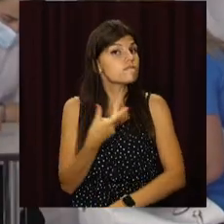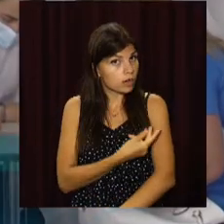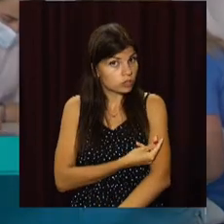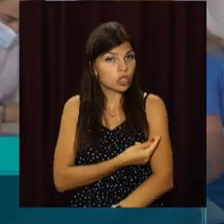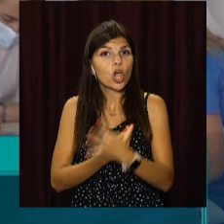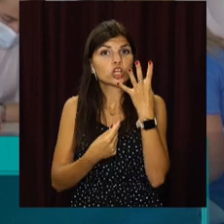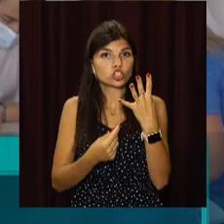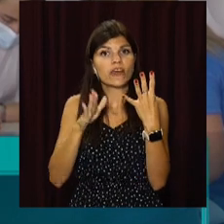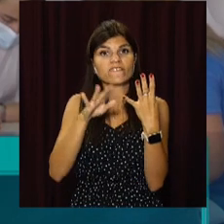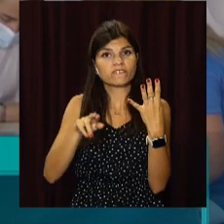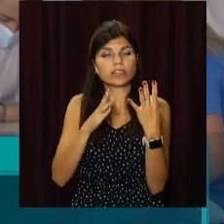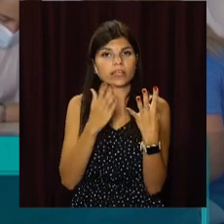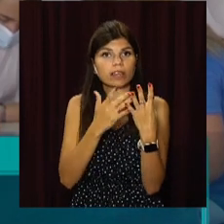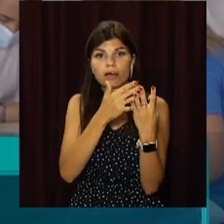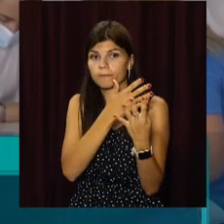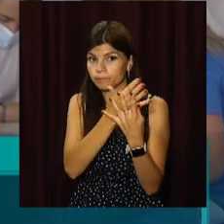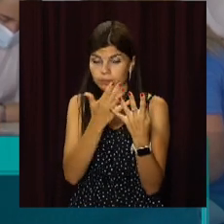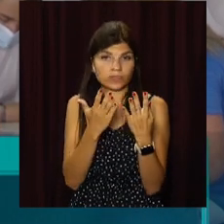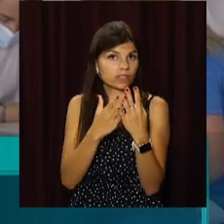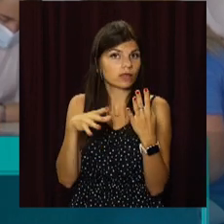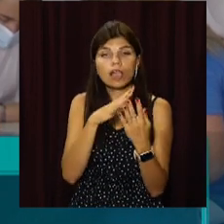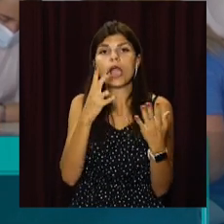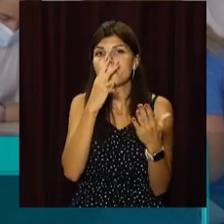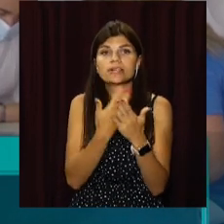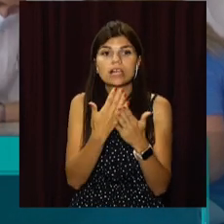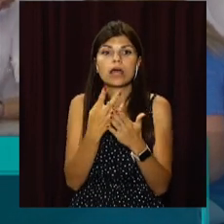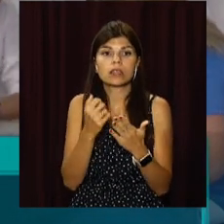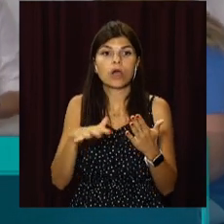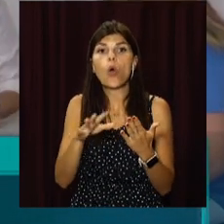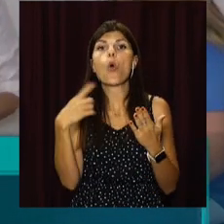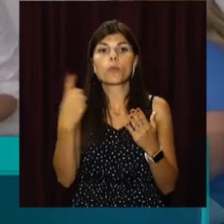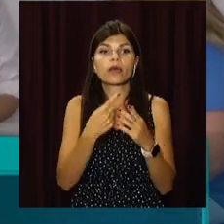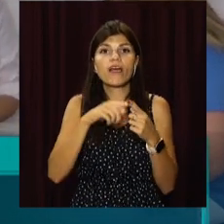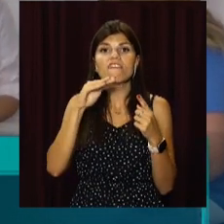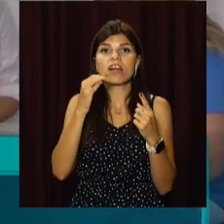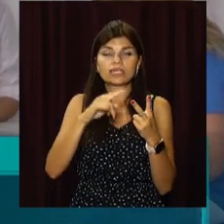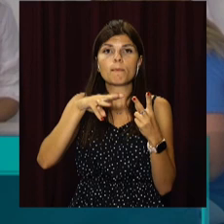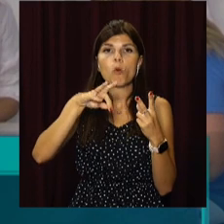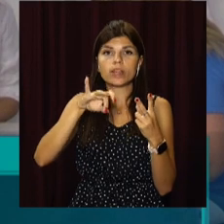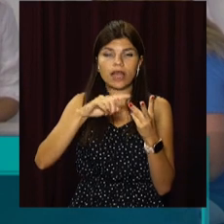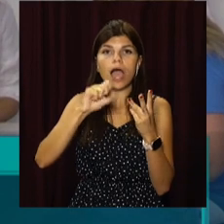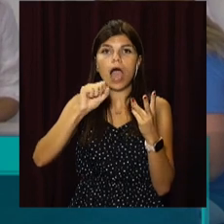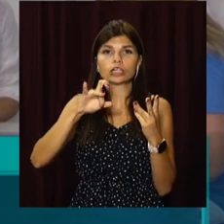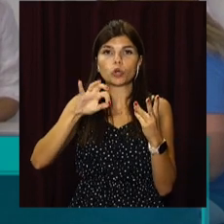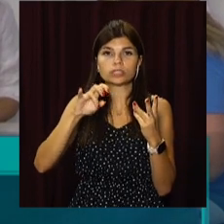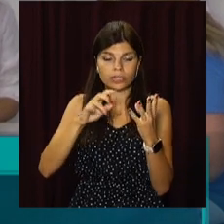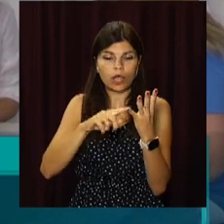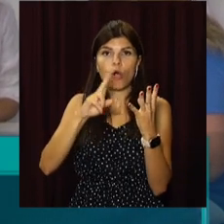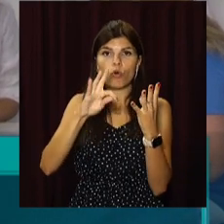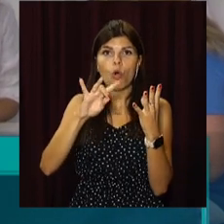4 видами вакцин. Тобто всі вакцини, які представлені на даний час в області, це Pfizer, Moderna, AstraZeneca,